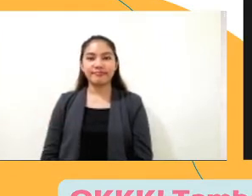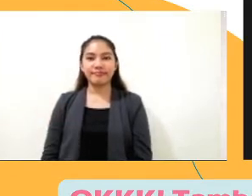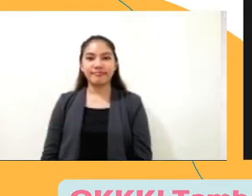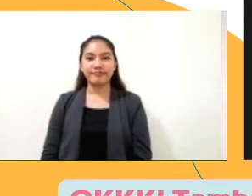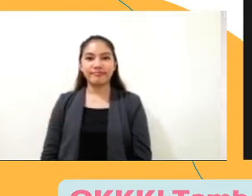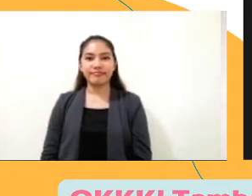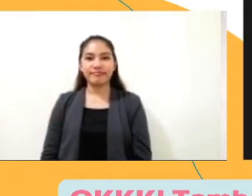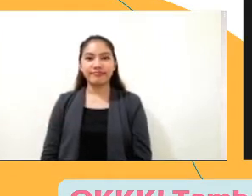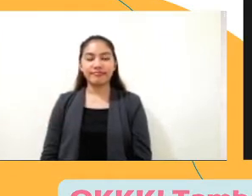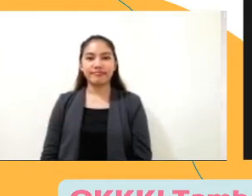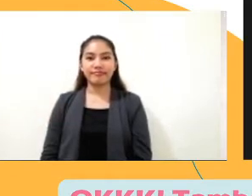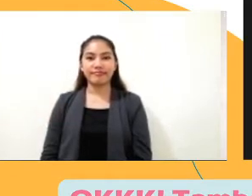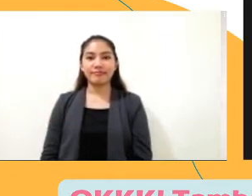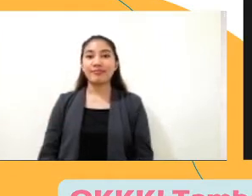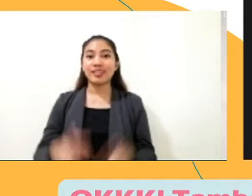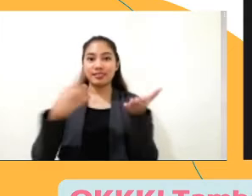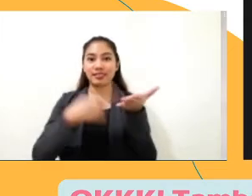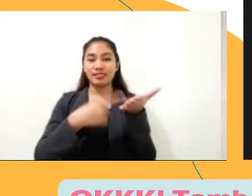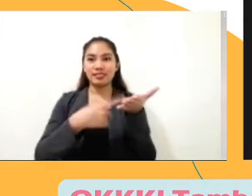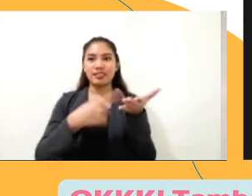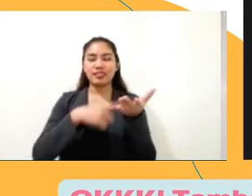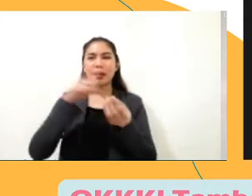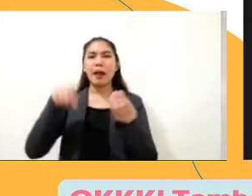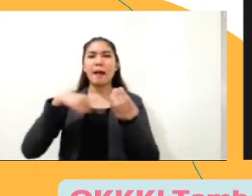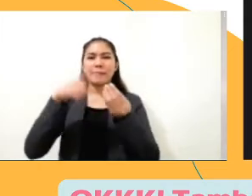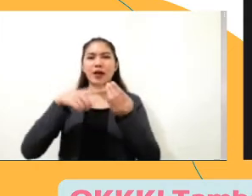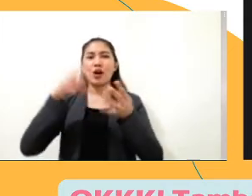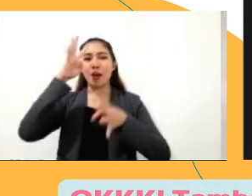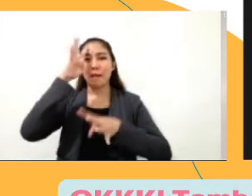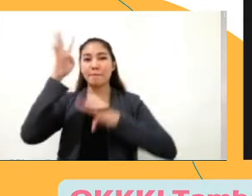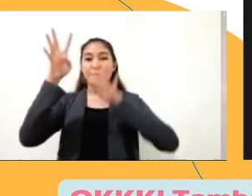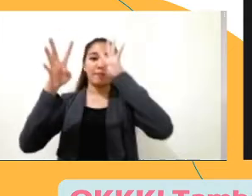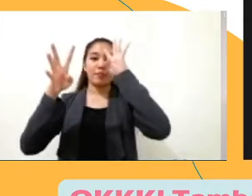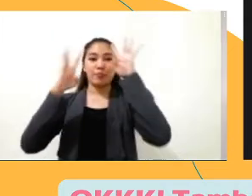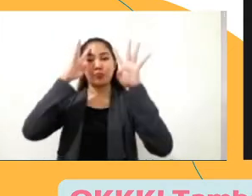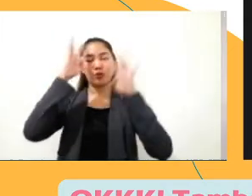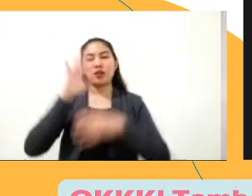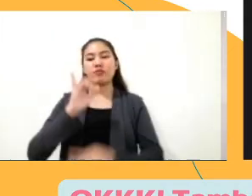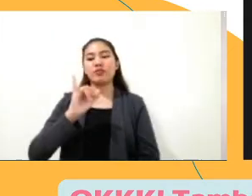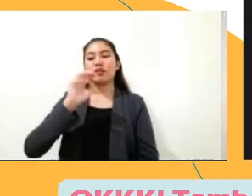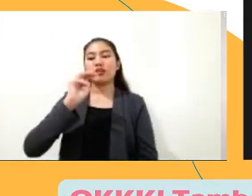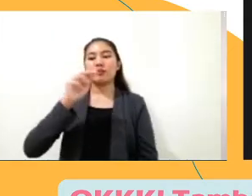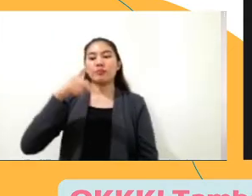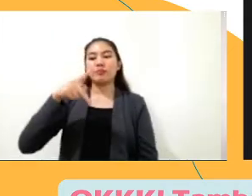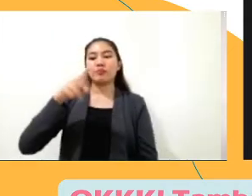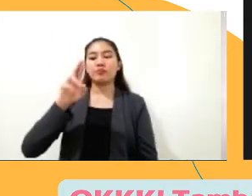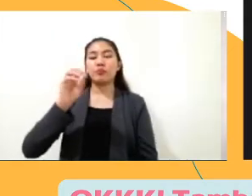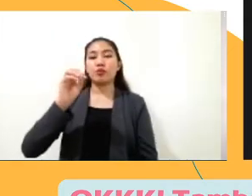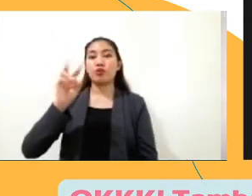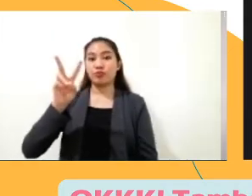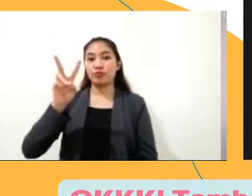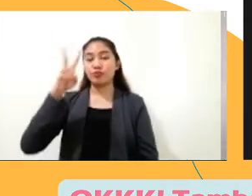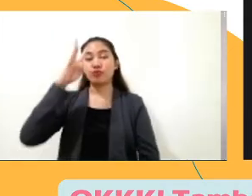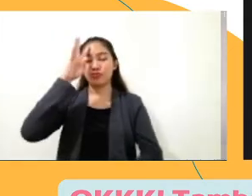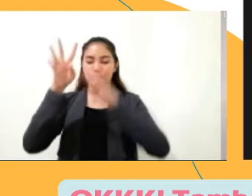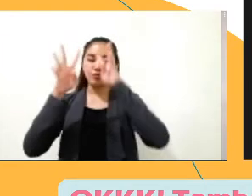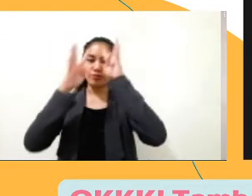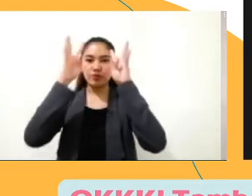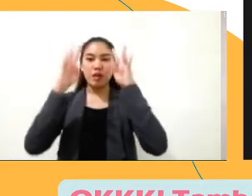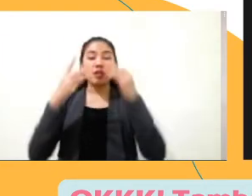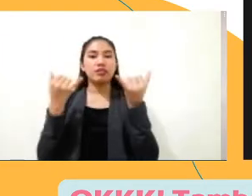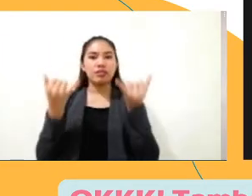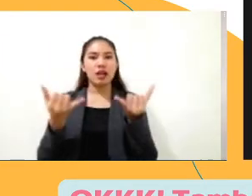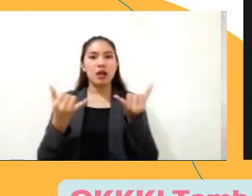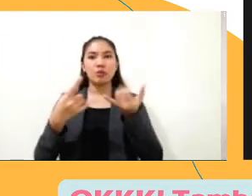activity tungkol sa improvisation. Yan. So ngayon po, pag-uusapan naman natin or meron tayong